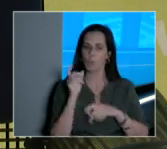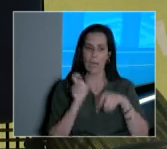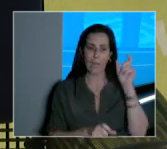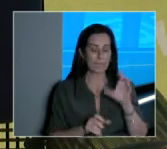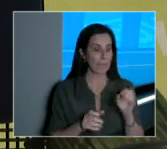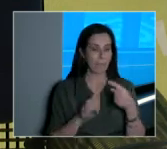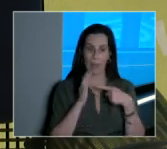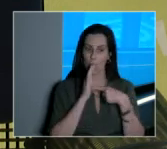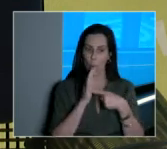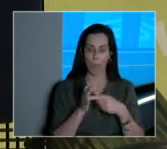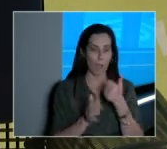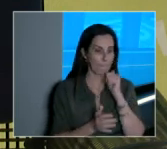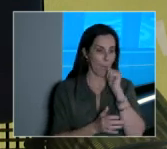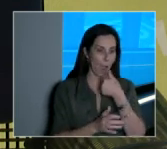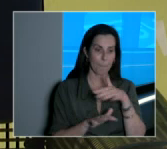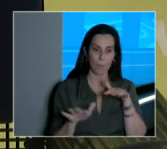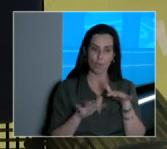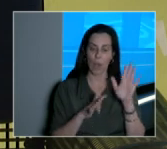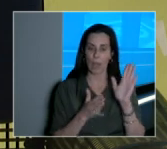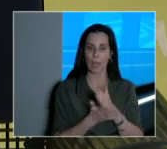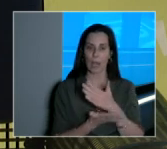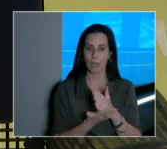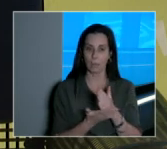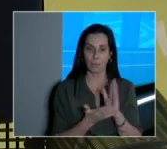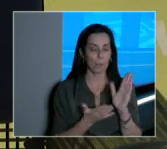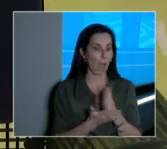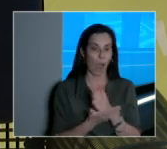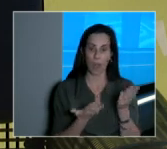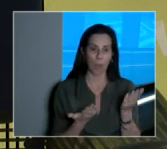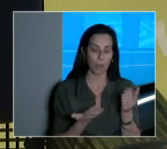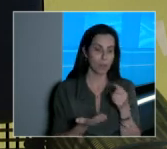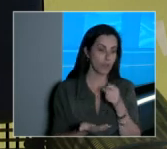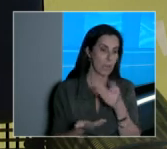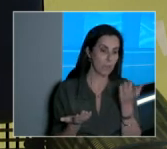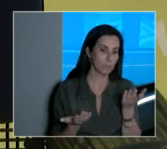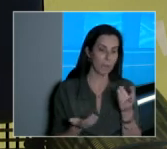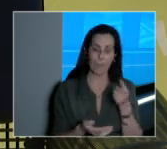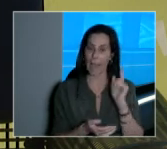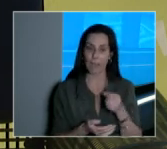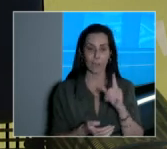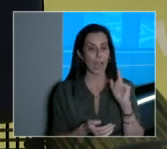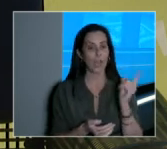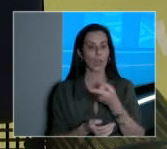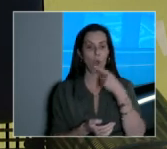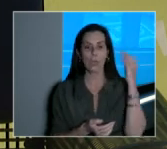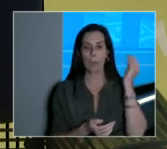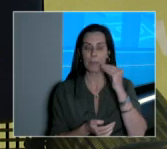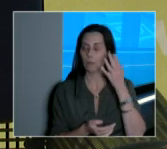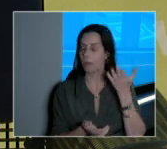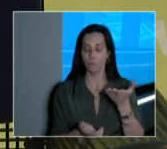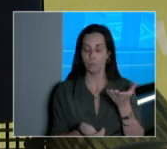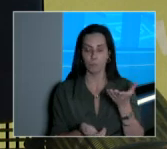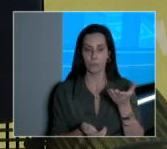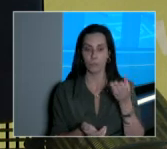אם לדוגמה, מחר הממשלה תחליט בהחלטה שהיא מחייבת את כל תלמידי בית